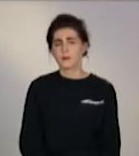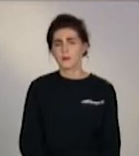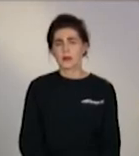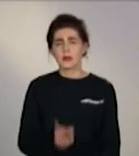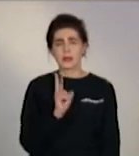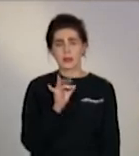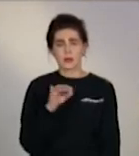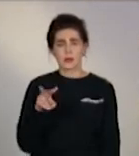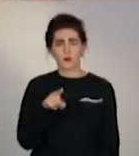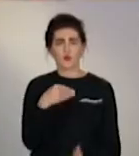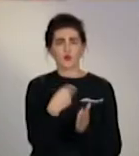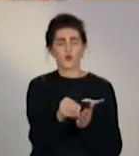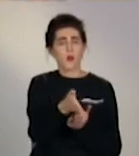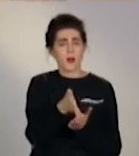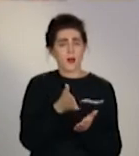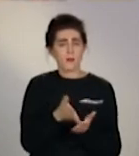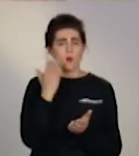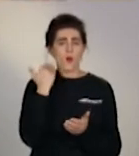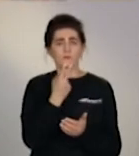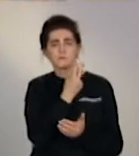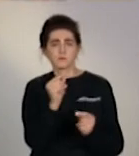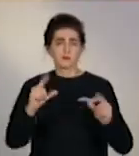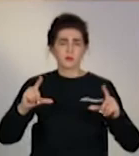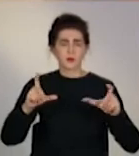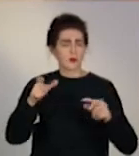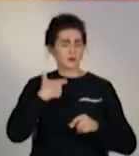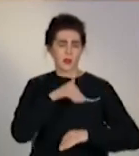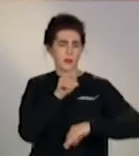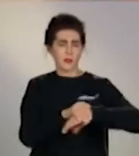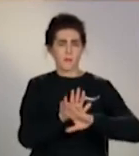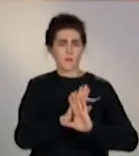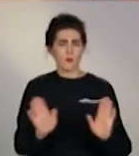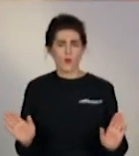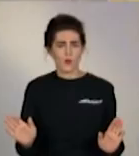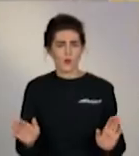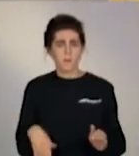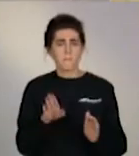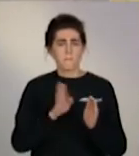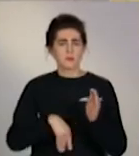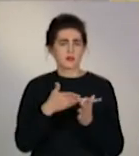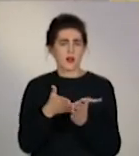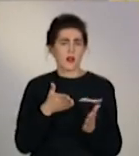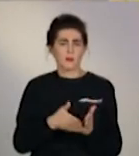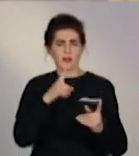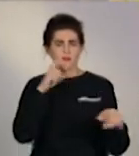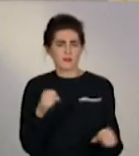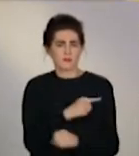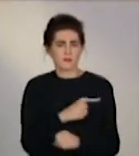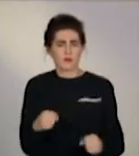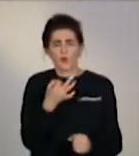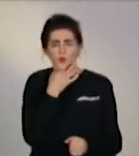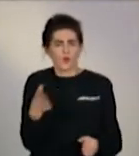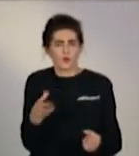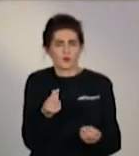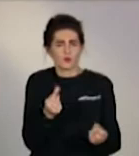Кирило купує хліб, розповідає, поки його здорожчання не помітив. Без него никак, сколько бы он ни стоил. Да, если